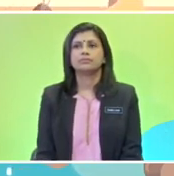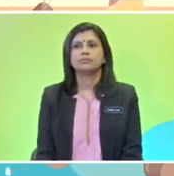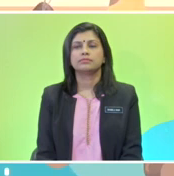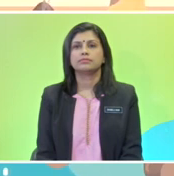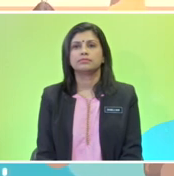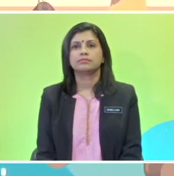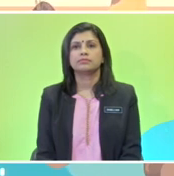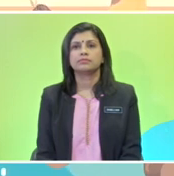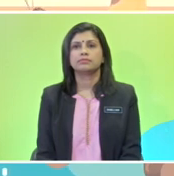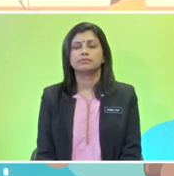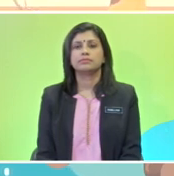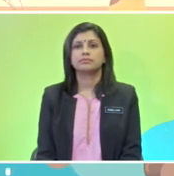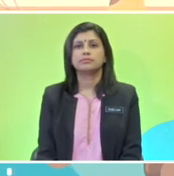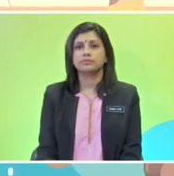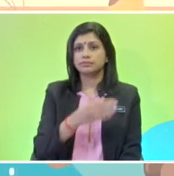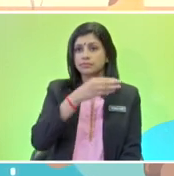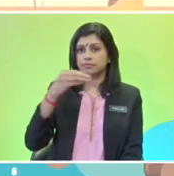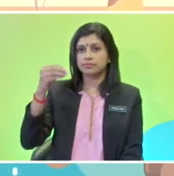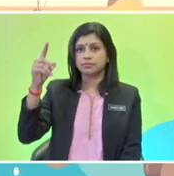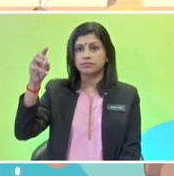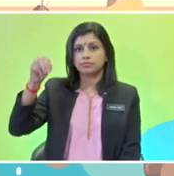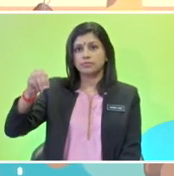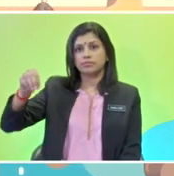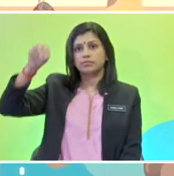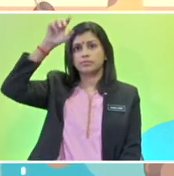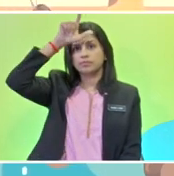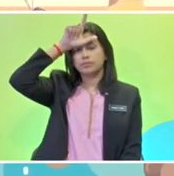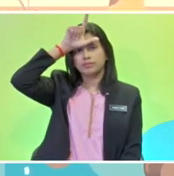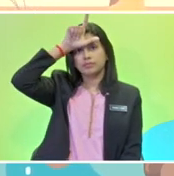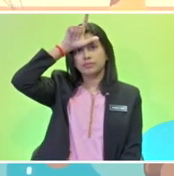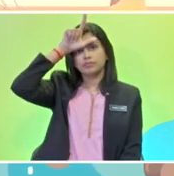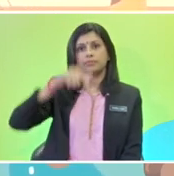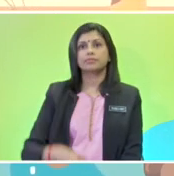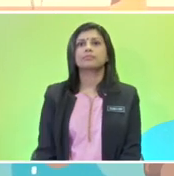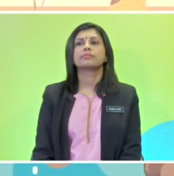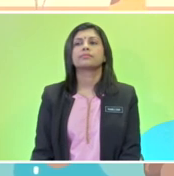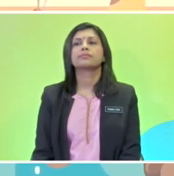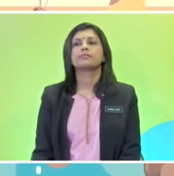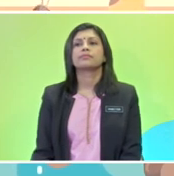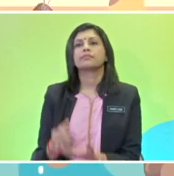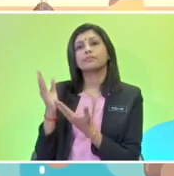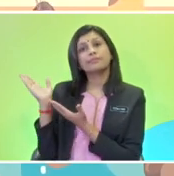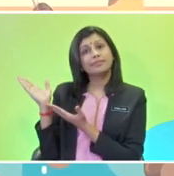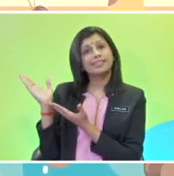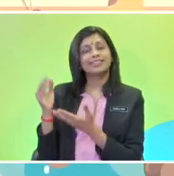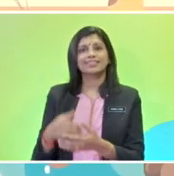Hai. Cikgu yang terakhir. Dan juga satu-satunya murid lelaki iaitu adik Alif Haziq.